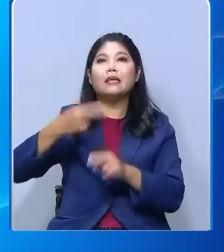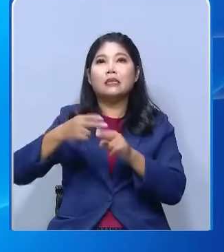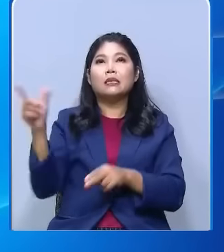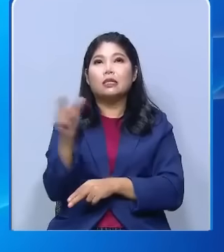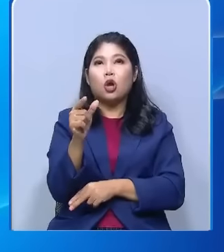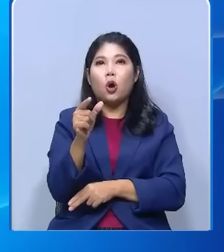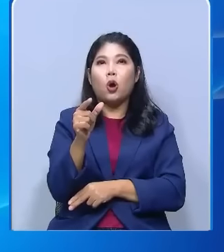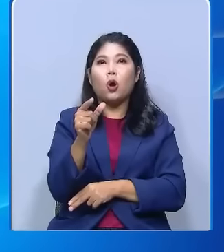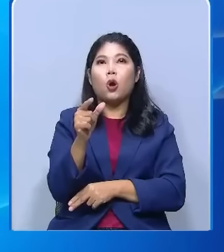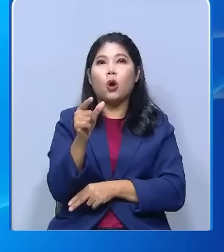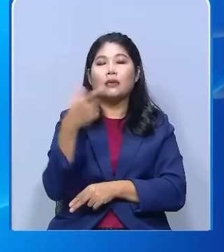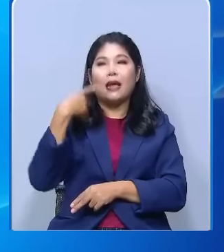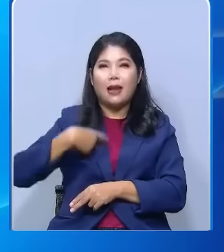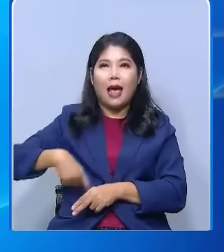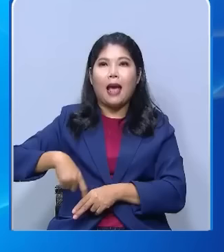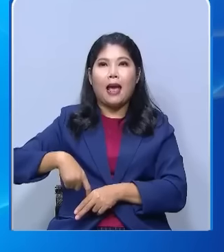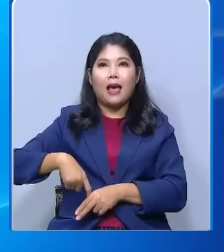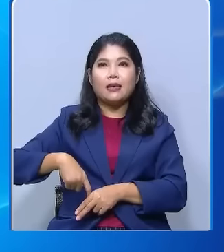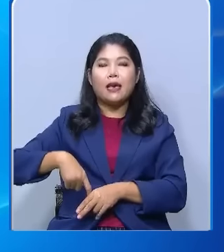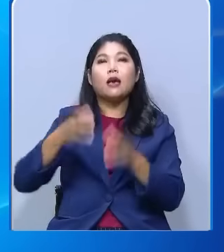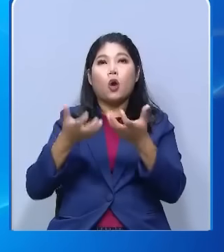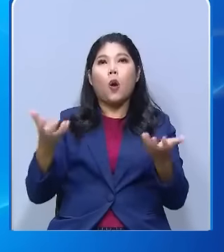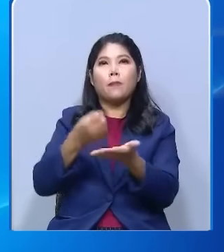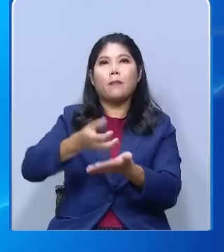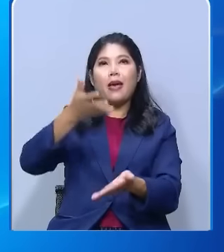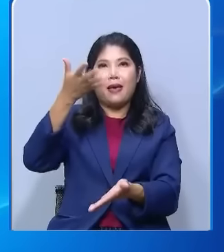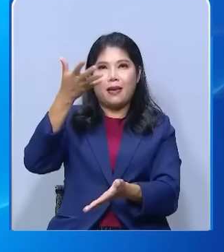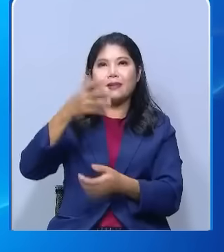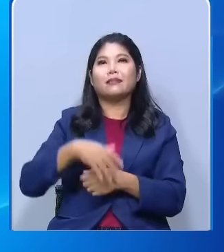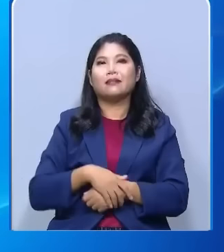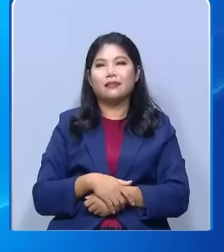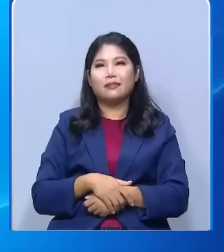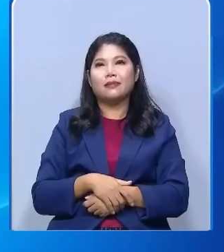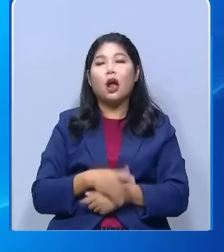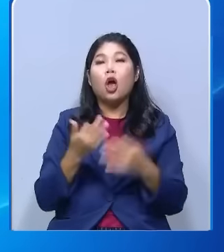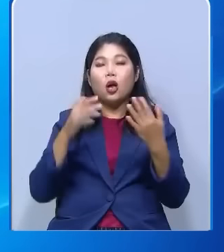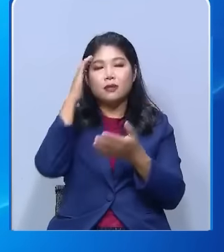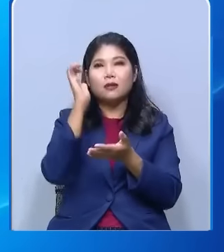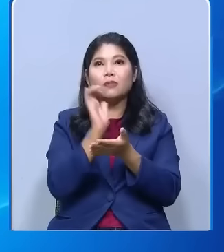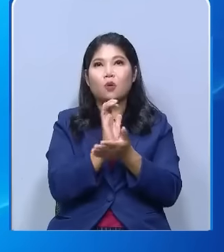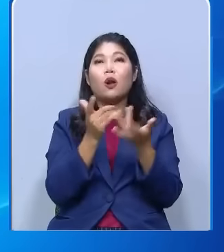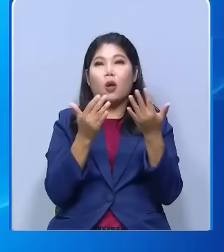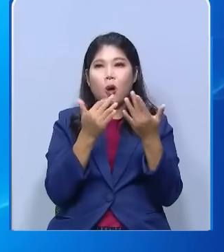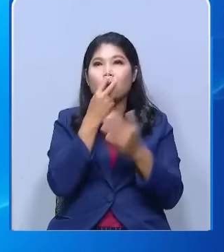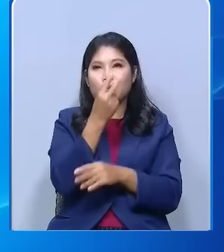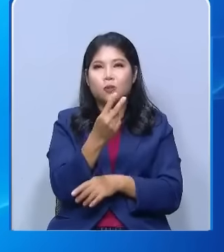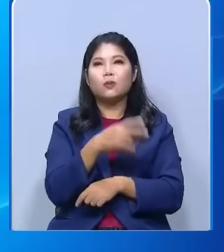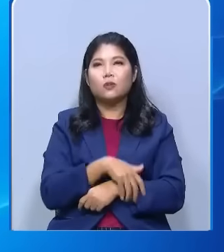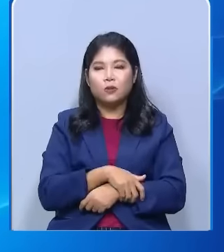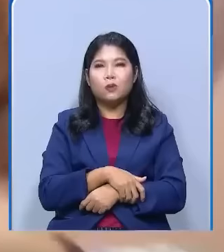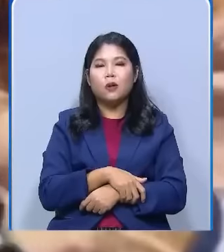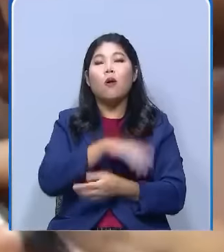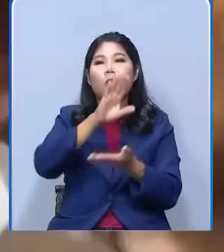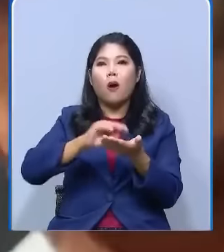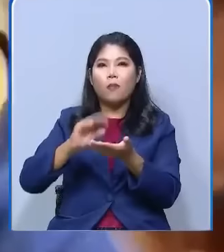ทนายแบรนด์เนมเข้ามาเกี่ยวข้องด้วยซึ่งก็ต้องรอติดตามว่าข้อเท็จจริงจากตำรวจเป็นอย่างไรนอกจากนี้ยังมีข้อมูลอีกชุดหนึ่ง